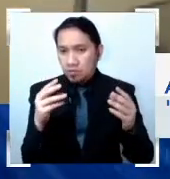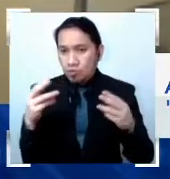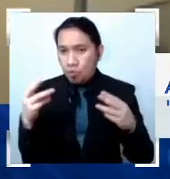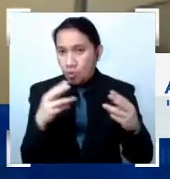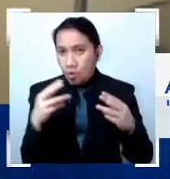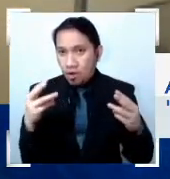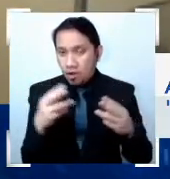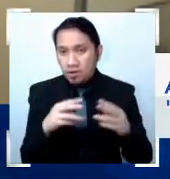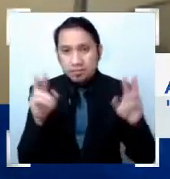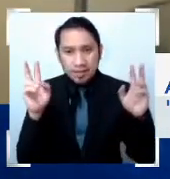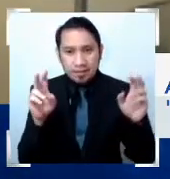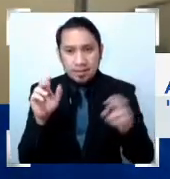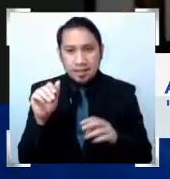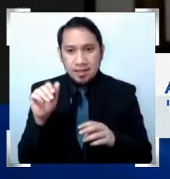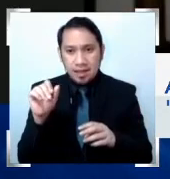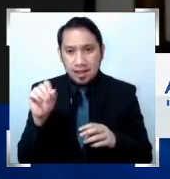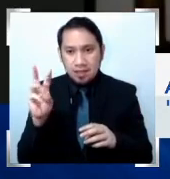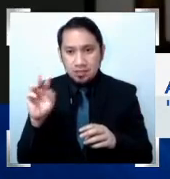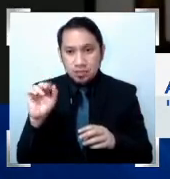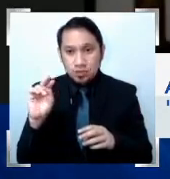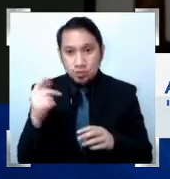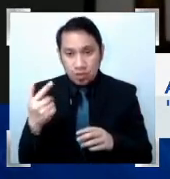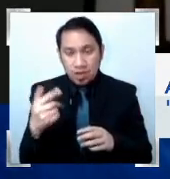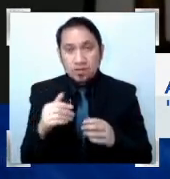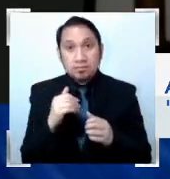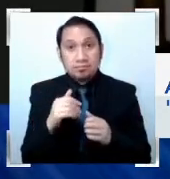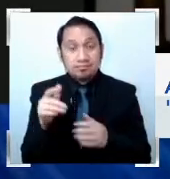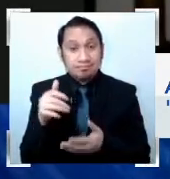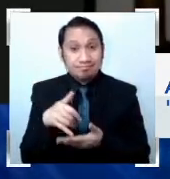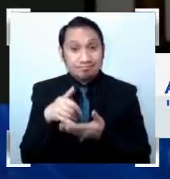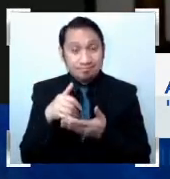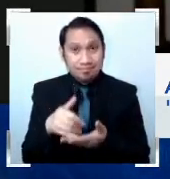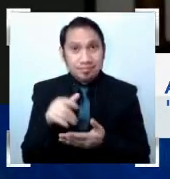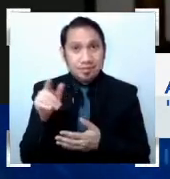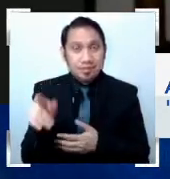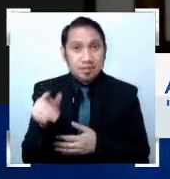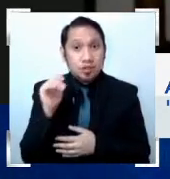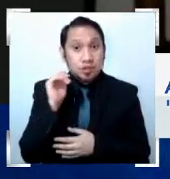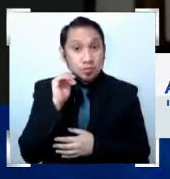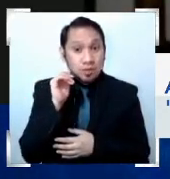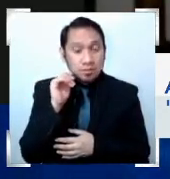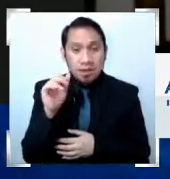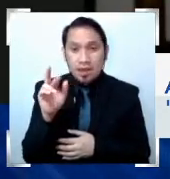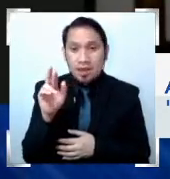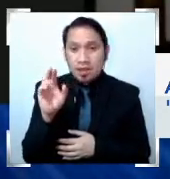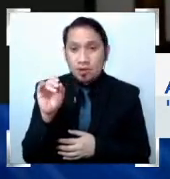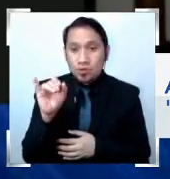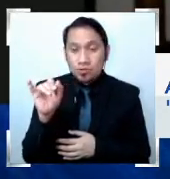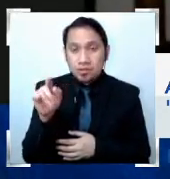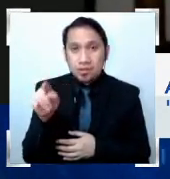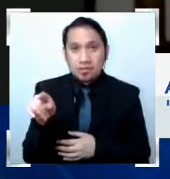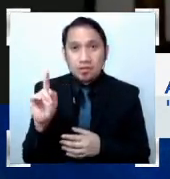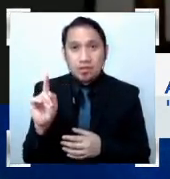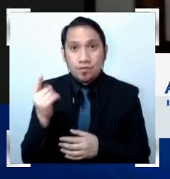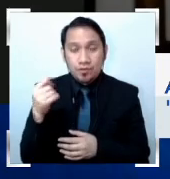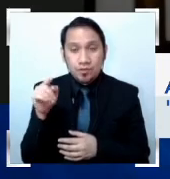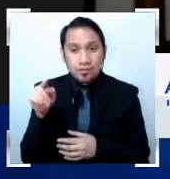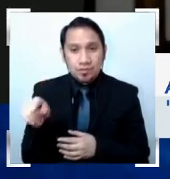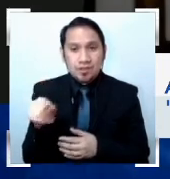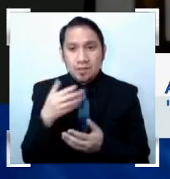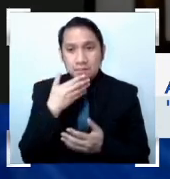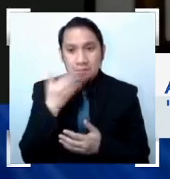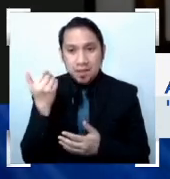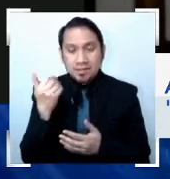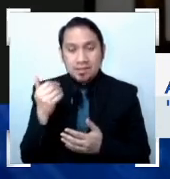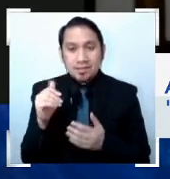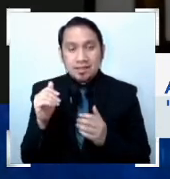Arumpa. Napanaluna naman ni Alessandra de Rossi ang kanyang kauna-unahang Gawad Urian bilang Best Actress para sa